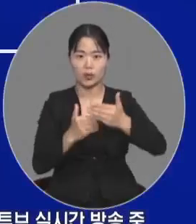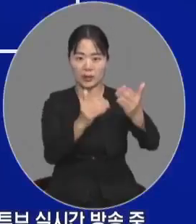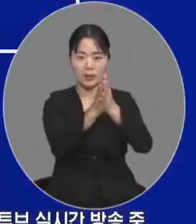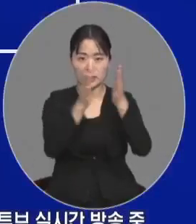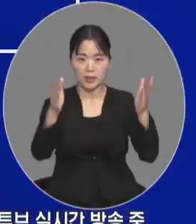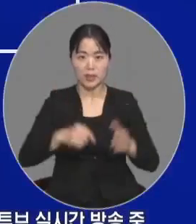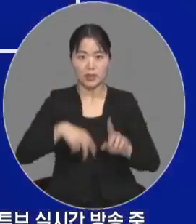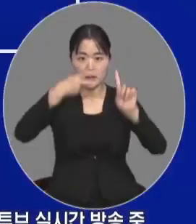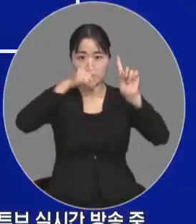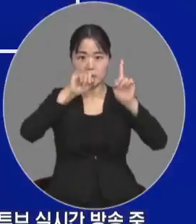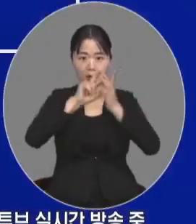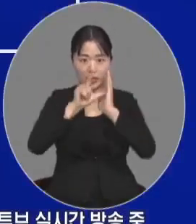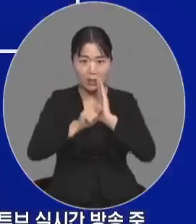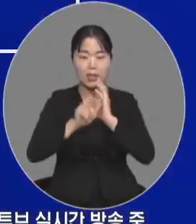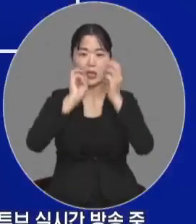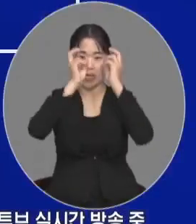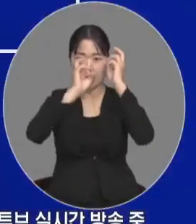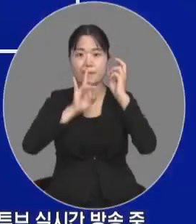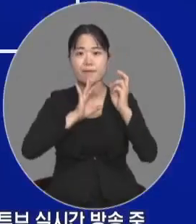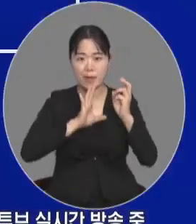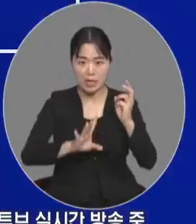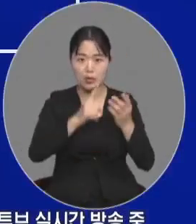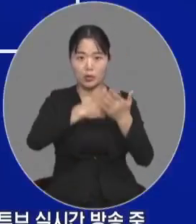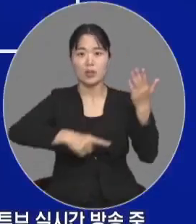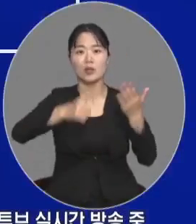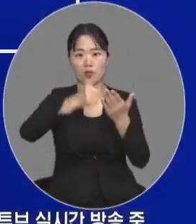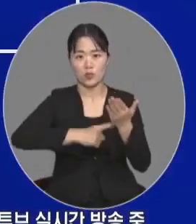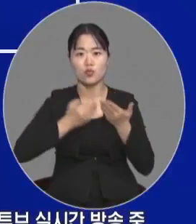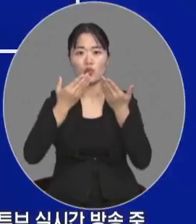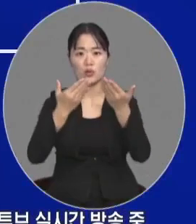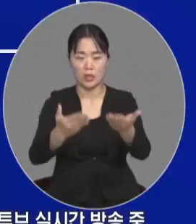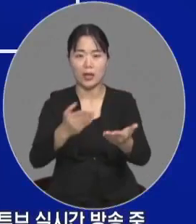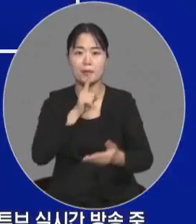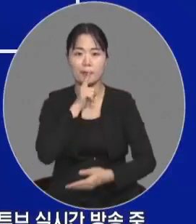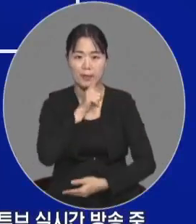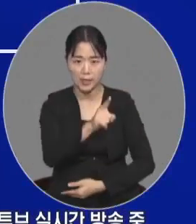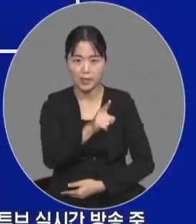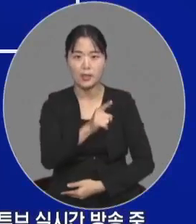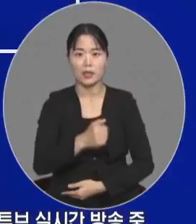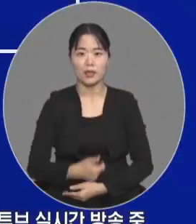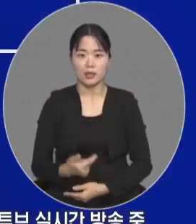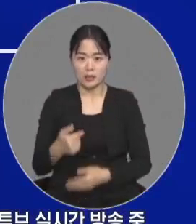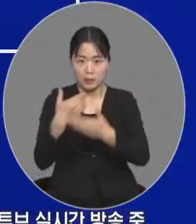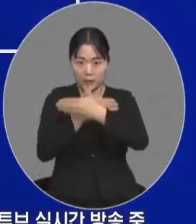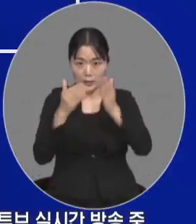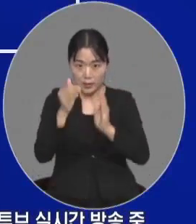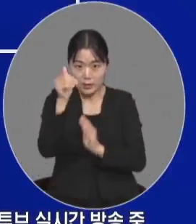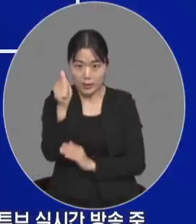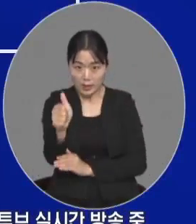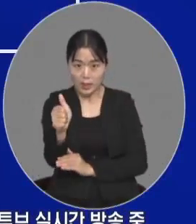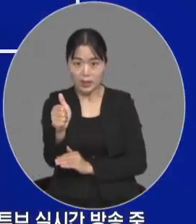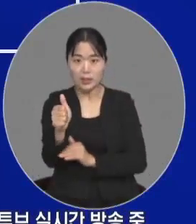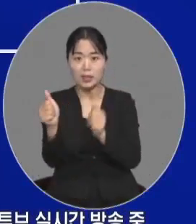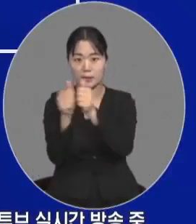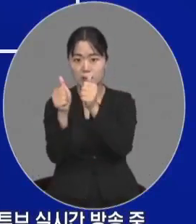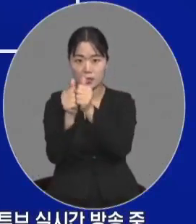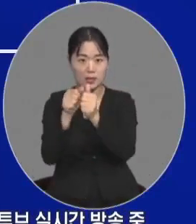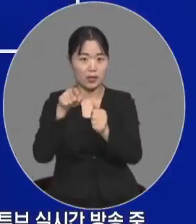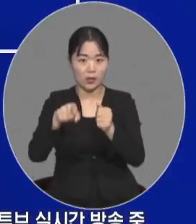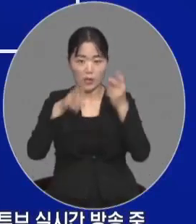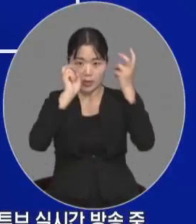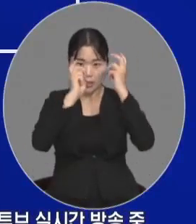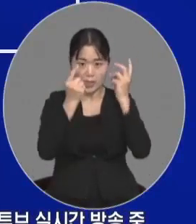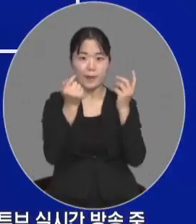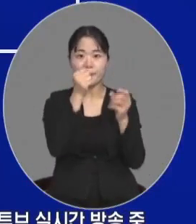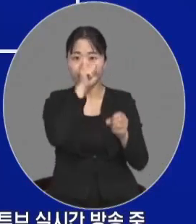재판부는 업체에 대해서만 손배 책임을 인정할 뿐 실장에 불과한 B씨는 회사와 공모해 기망했다는